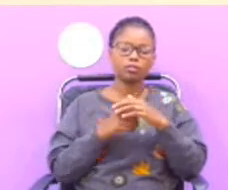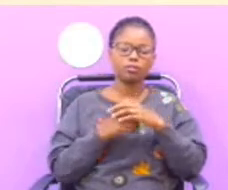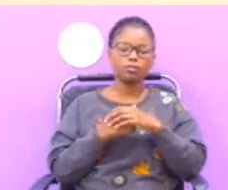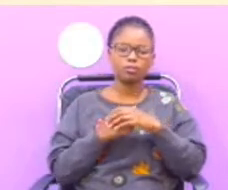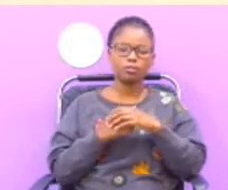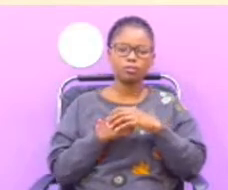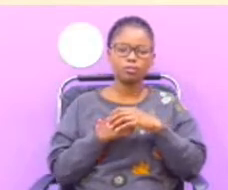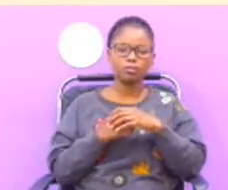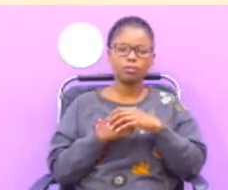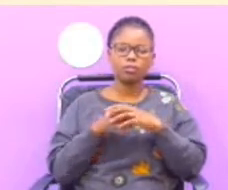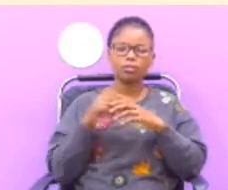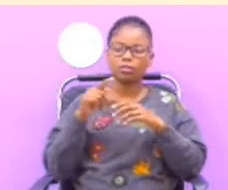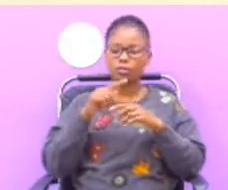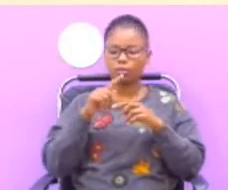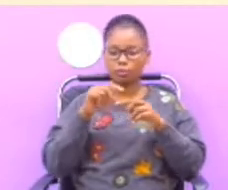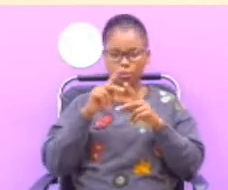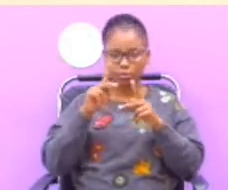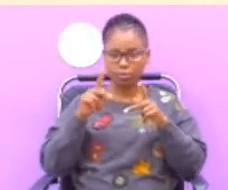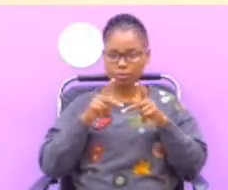Kwa ule.